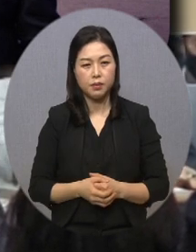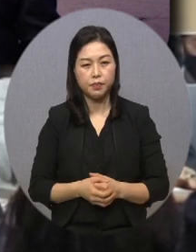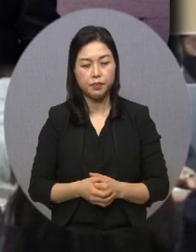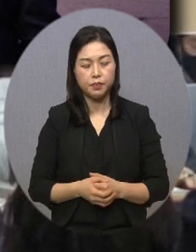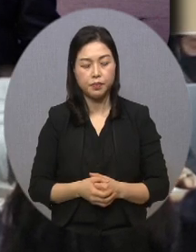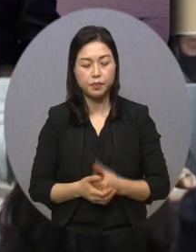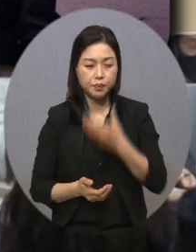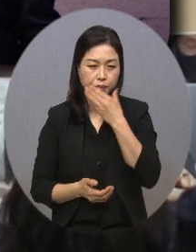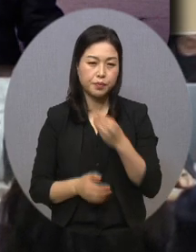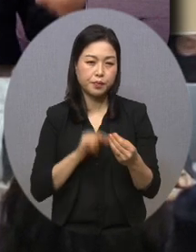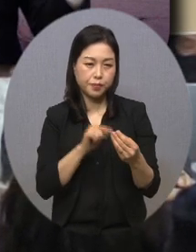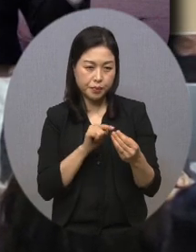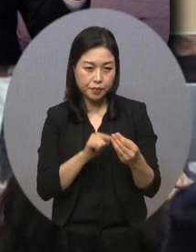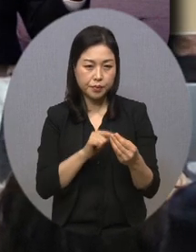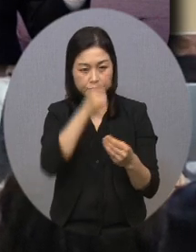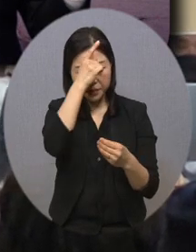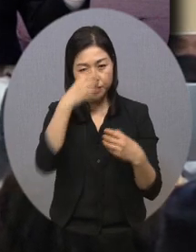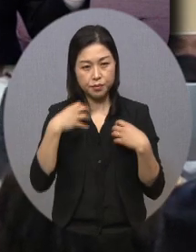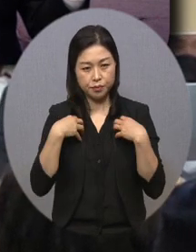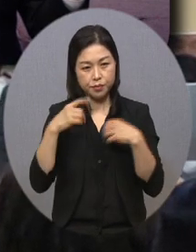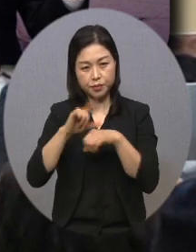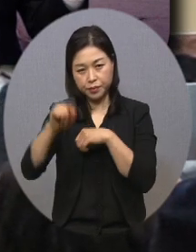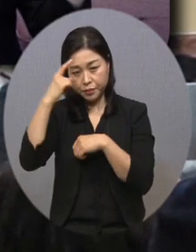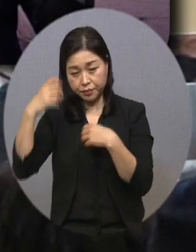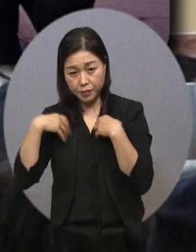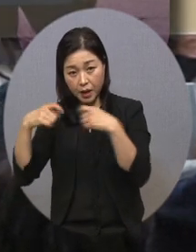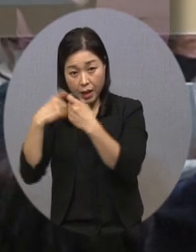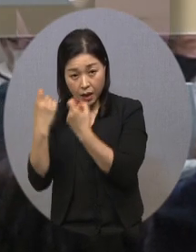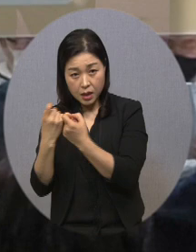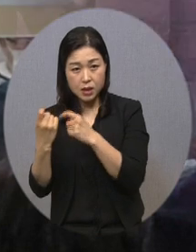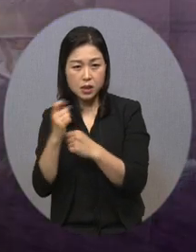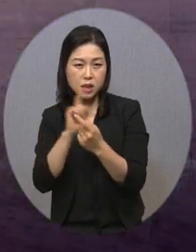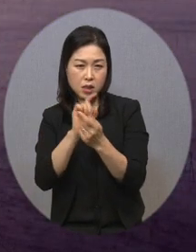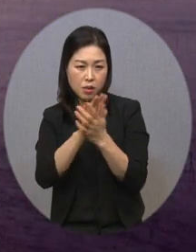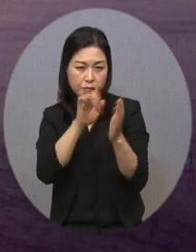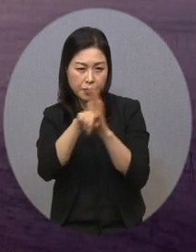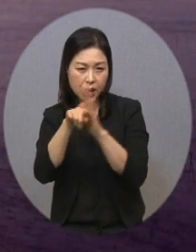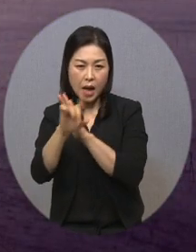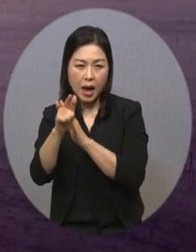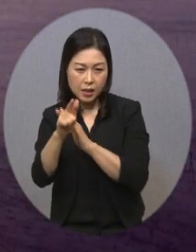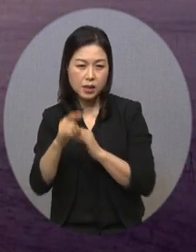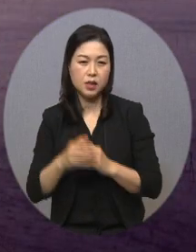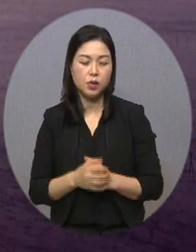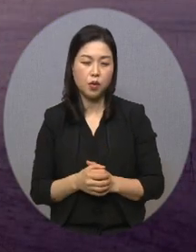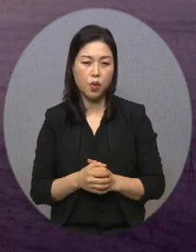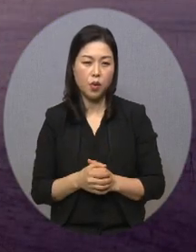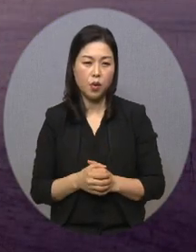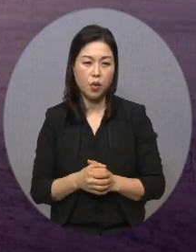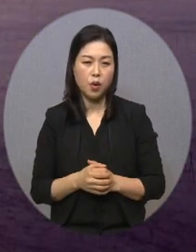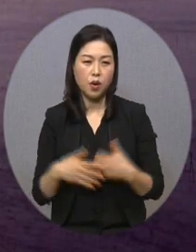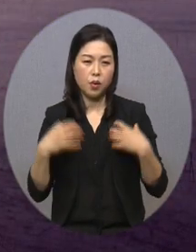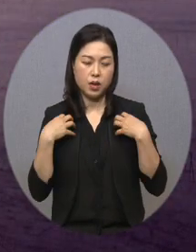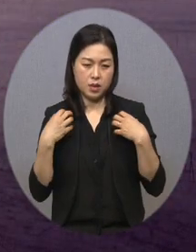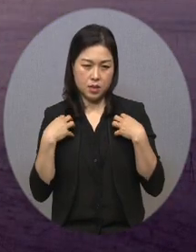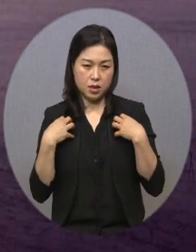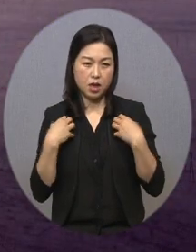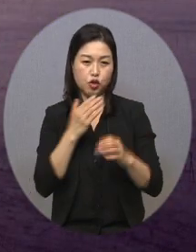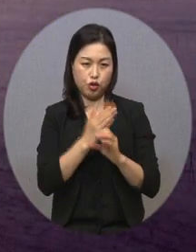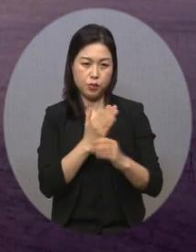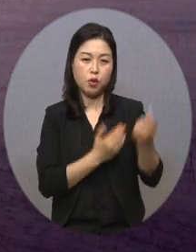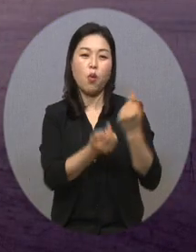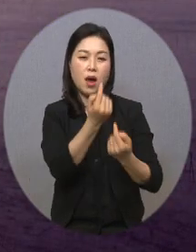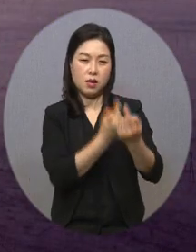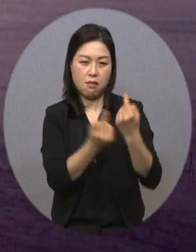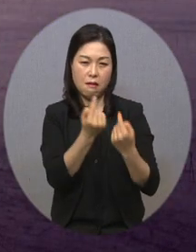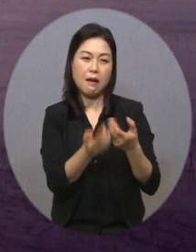복지는 사실은 지방정부라든가 민간 영역에서 찾아가지는 않고 대부분 관 중심에서 와서 받아가라는